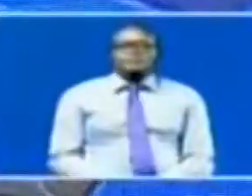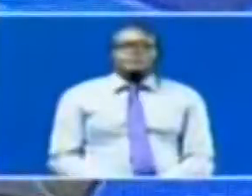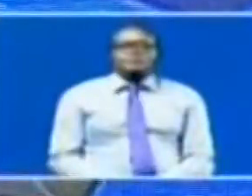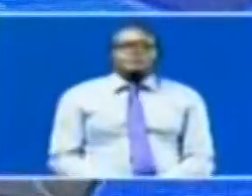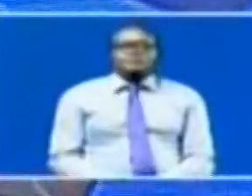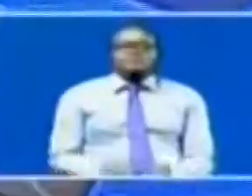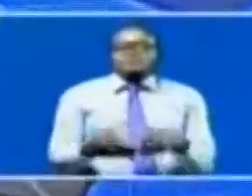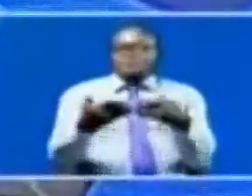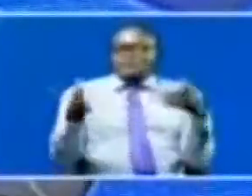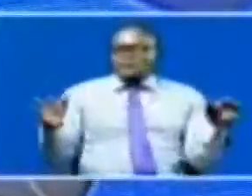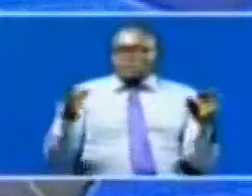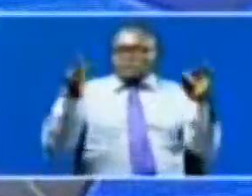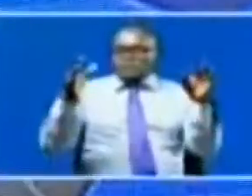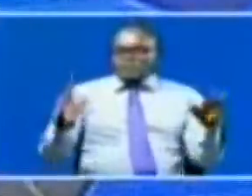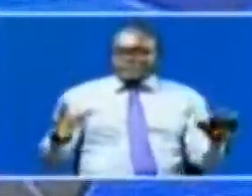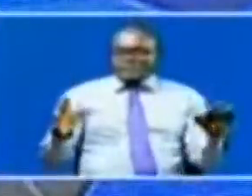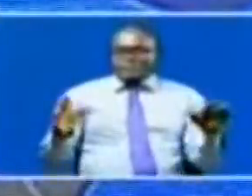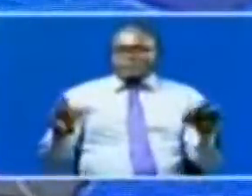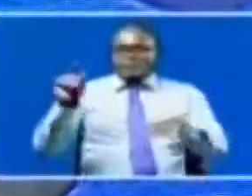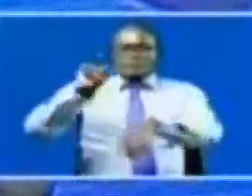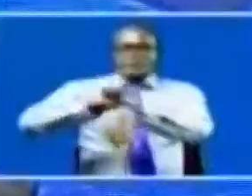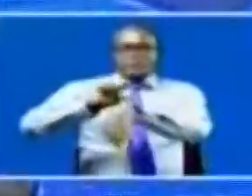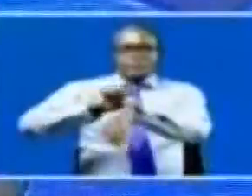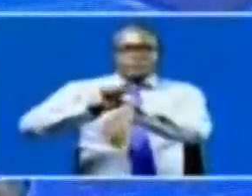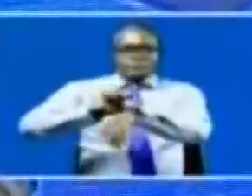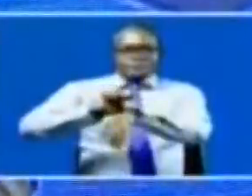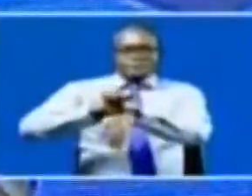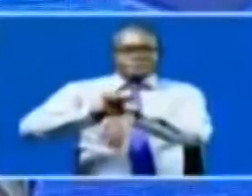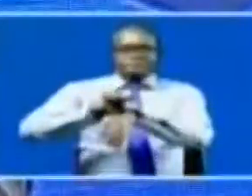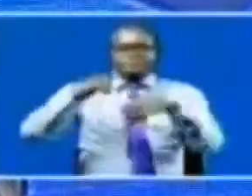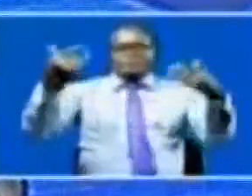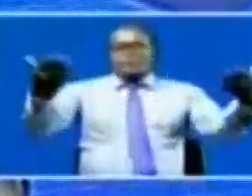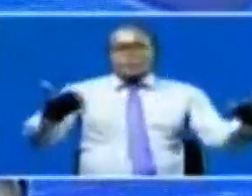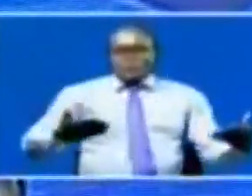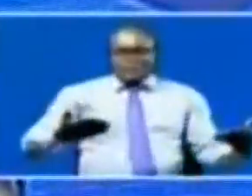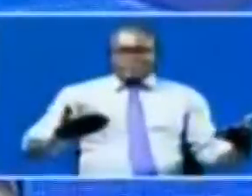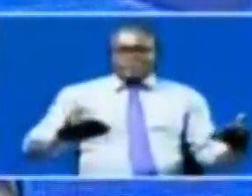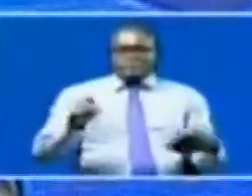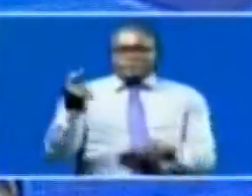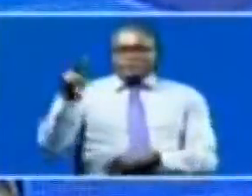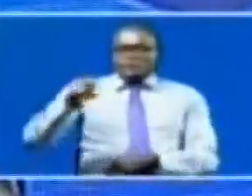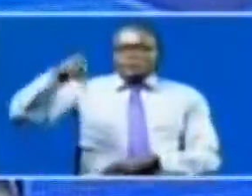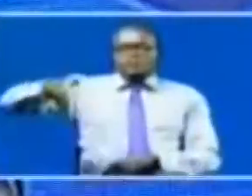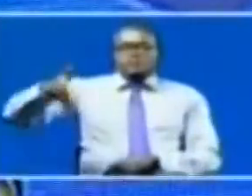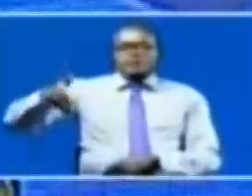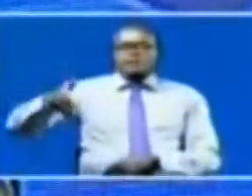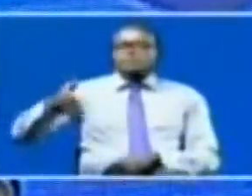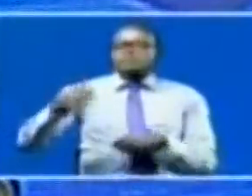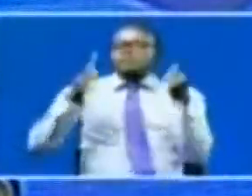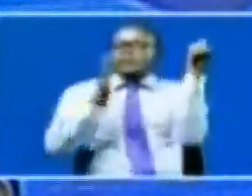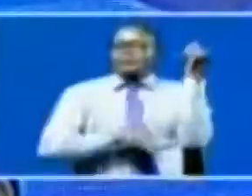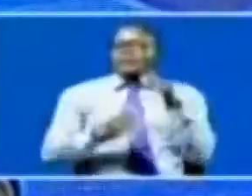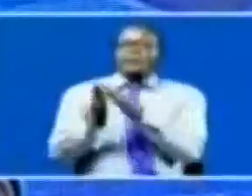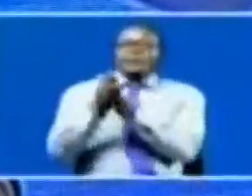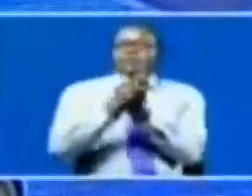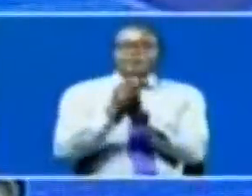Maji mtangazaji kwa lugha ishara ni Gideon Mbogo. Karibu sana. Tutaanza Kitten leo na taarifa ya kusikitisha ambapo